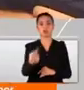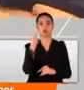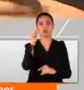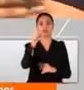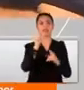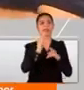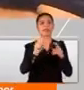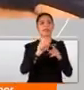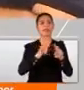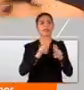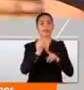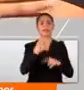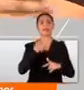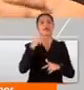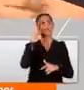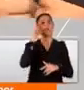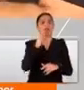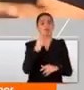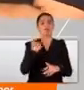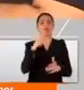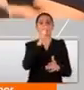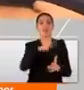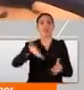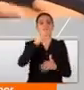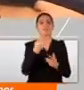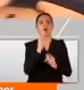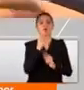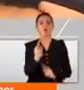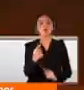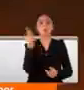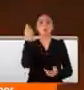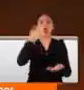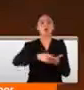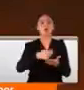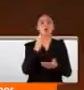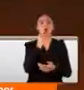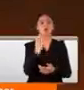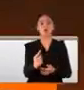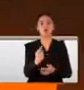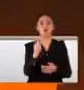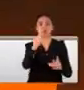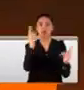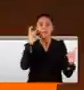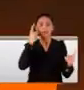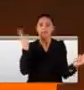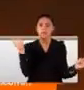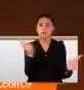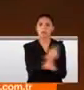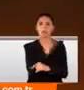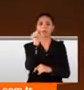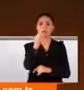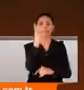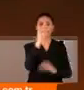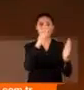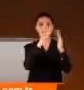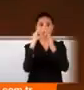Evet, İSKİ'de biz bunları tanımıyoruz diyorlar. Evraklarınız bizim için hiçbir anlam ifade etmiyor. Verdiğiniz paralar boşa. İddialar oldukça çarpıcı. Çünkü bu iki